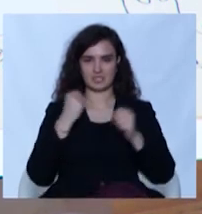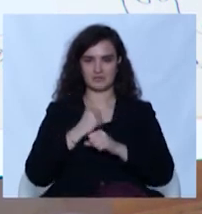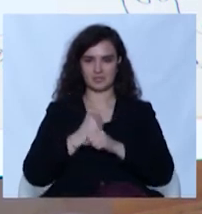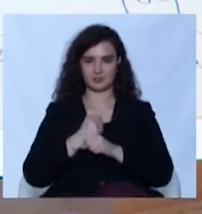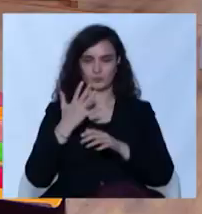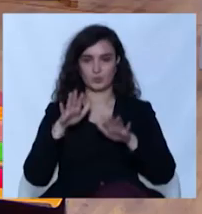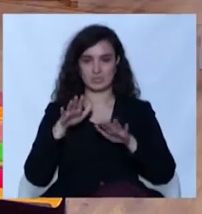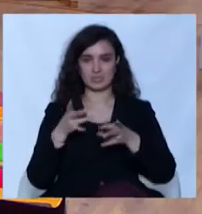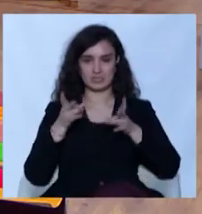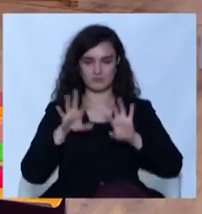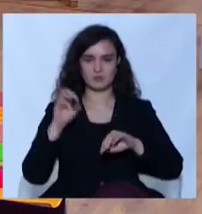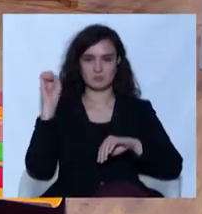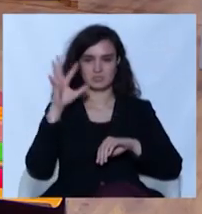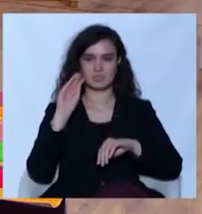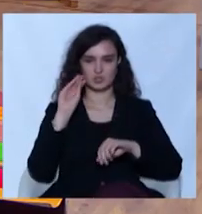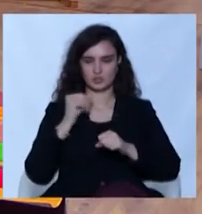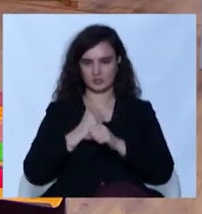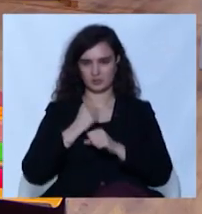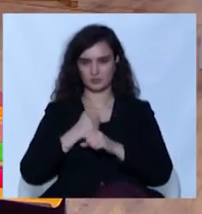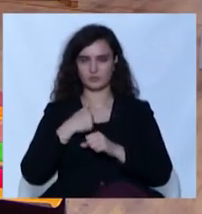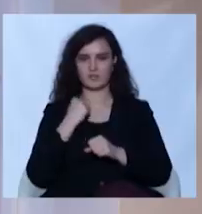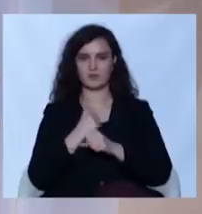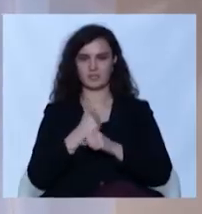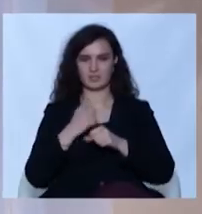თუ ადგილი დაგვშო, მზეც შეგვიძლია. ჩვენ გავაკეთეთ